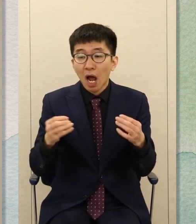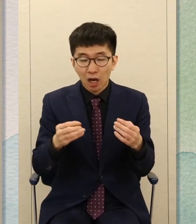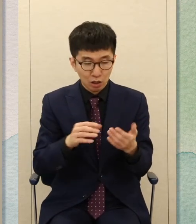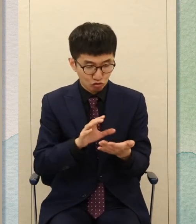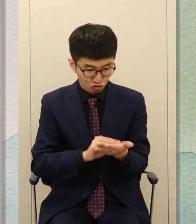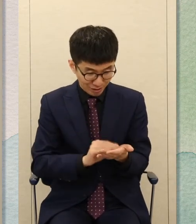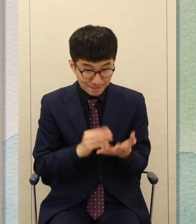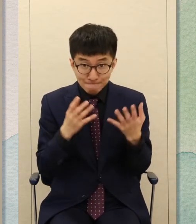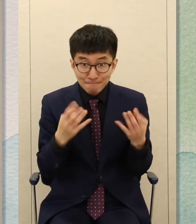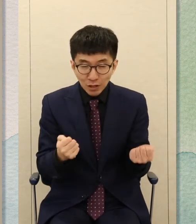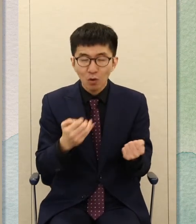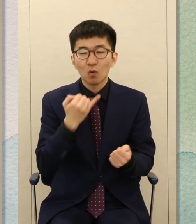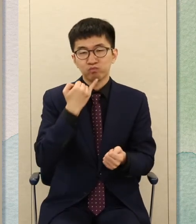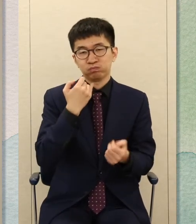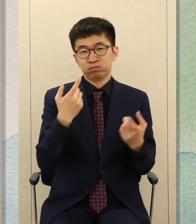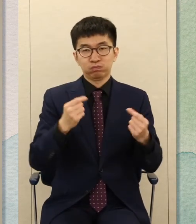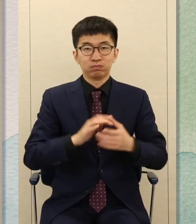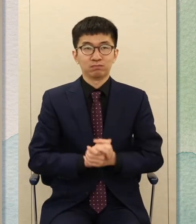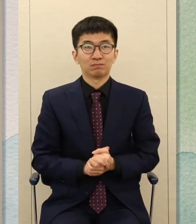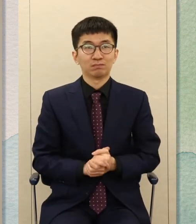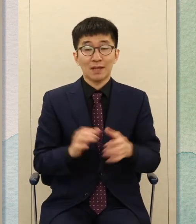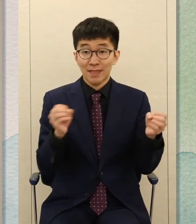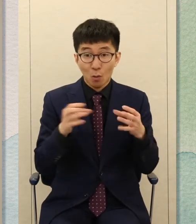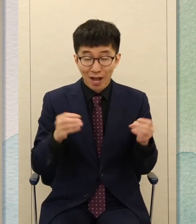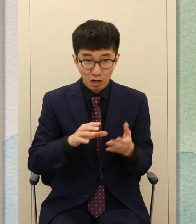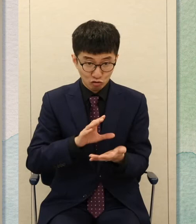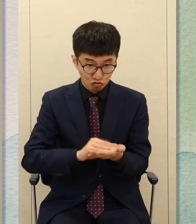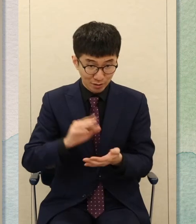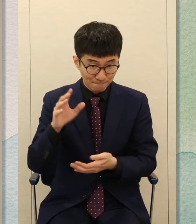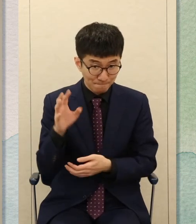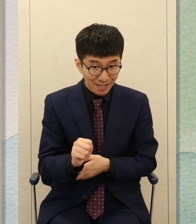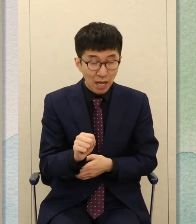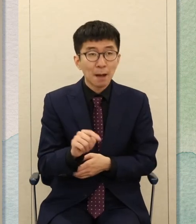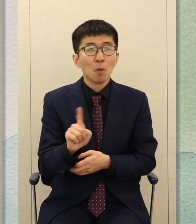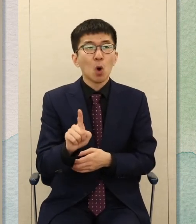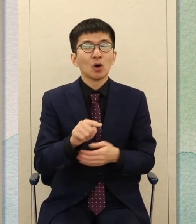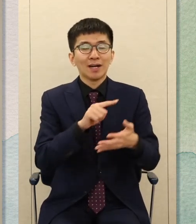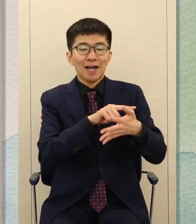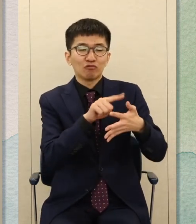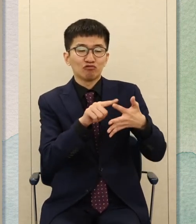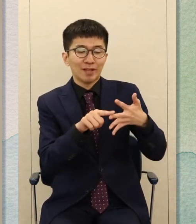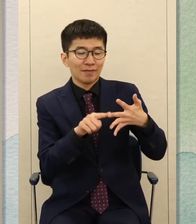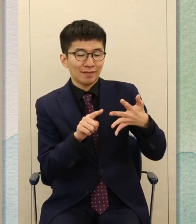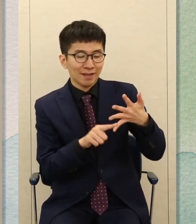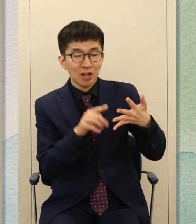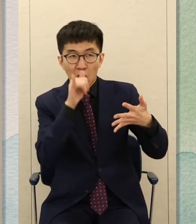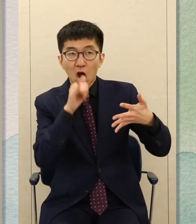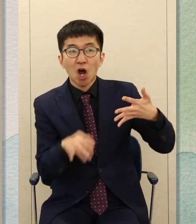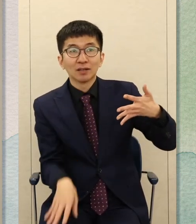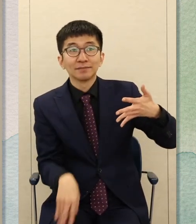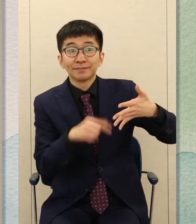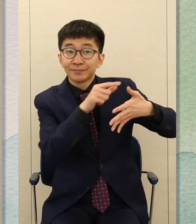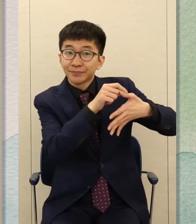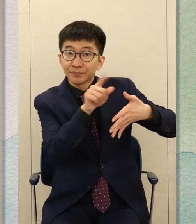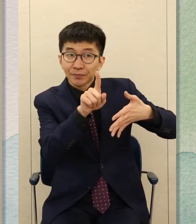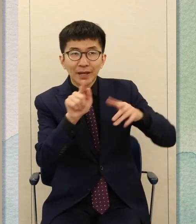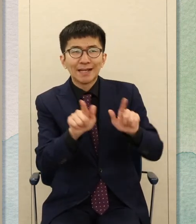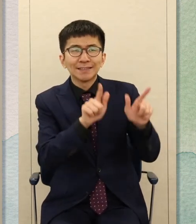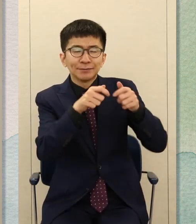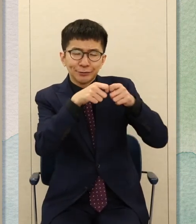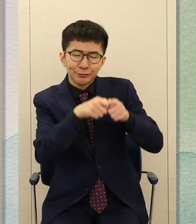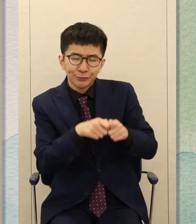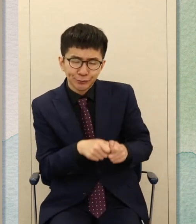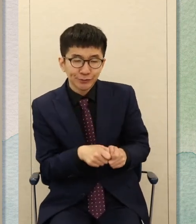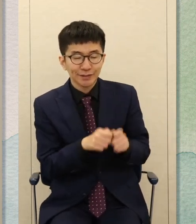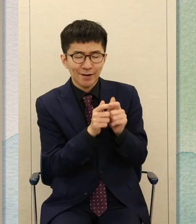좋다는 거죠. 할 이야기가 많은 책이라고 하는 거는 다음과 같이 5가지를 이야기하는데요. 첫 번째, 삶의